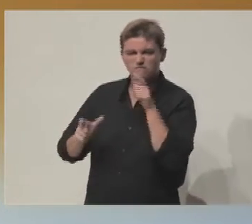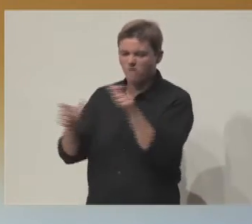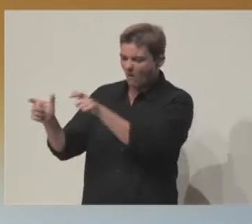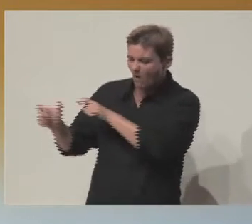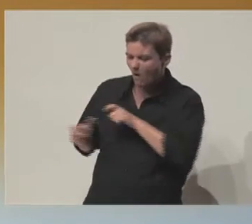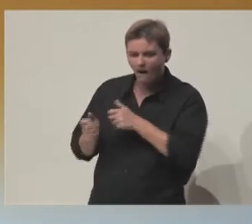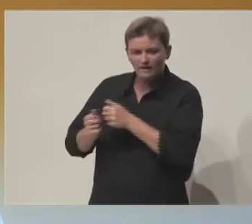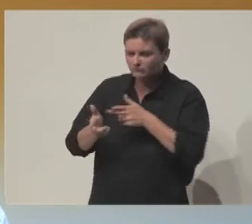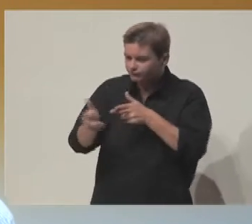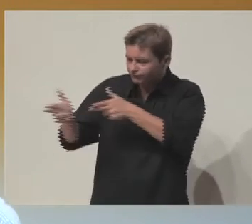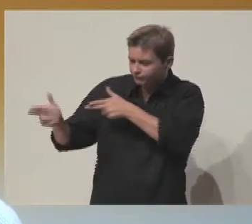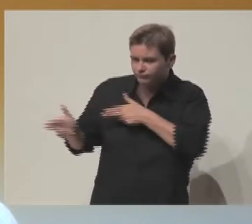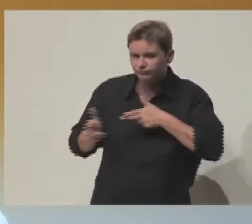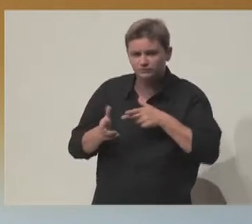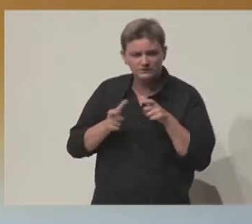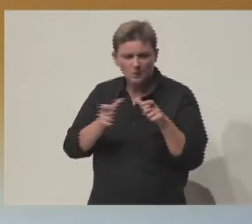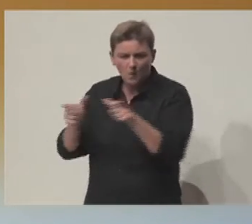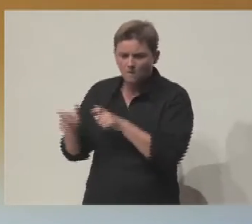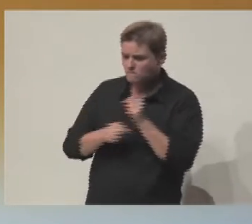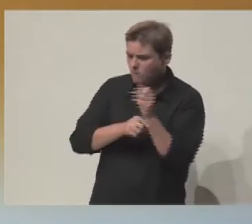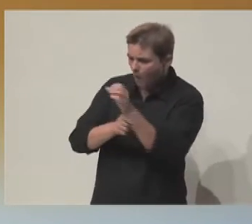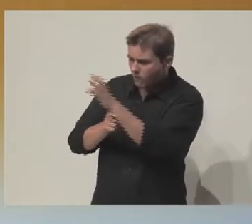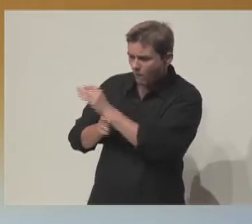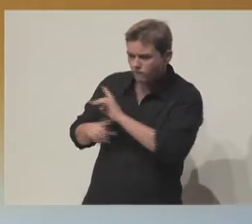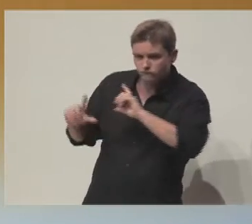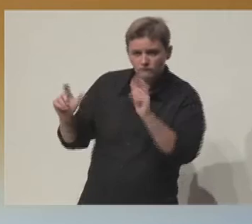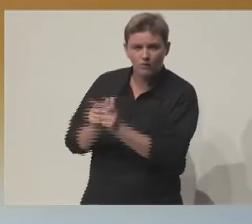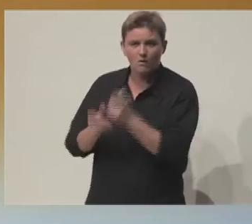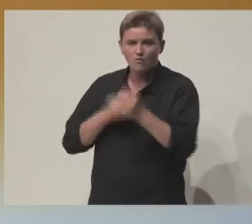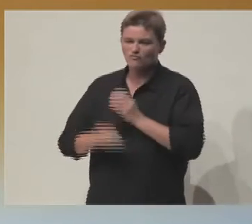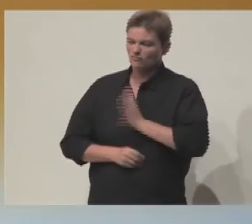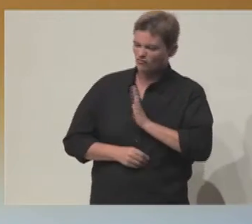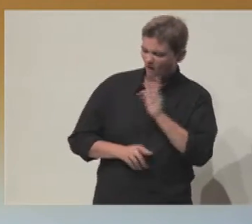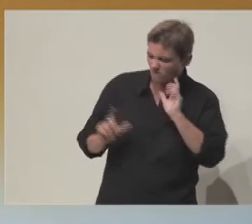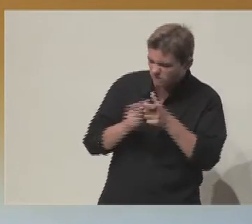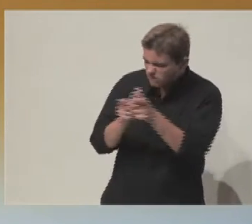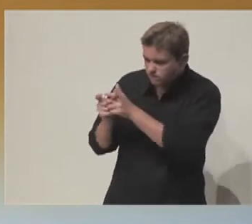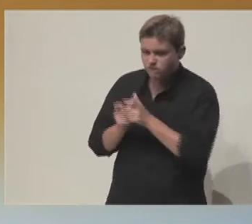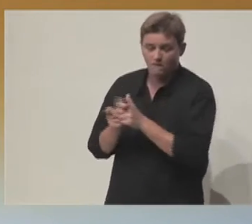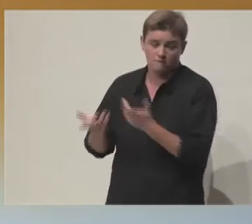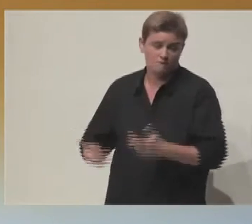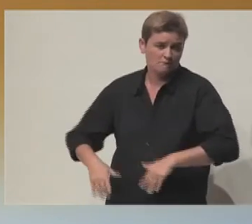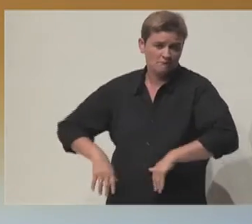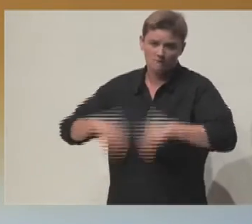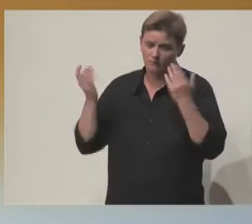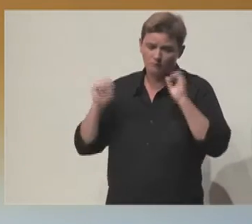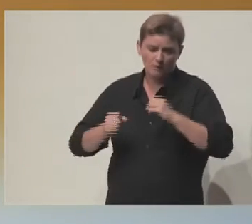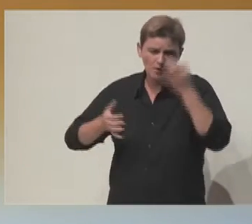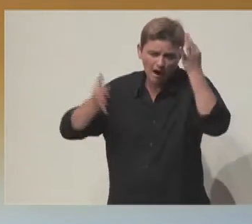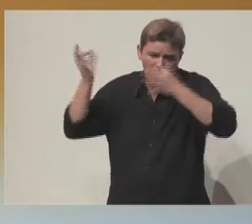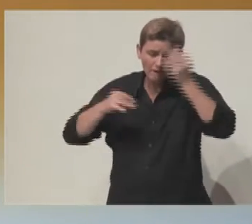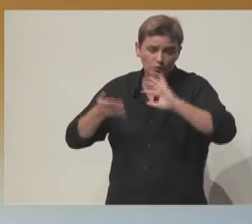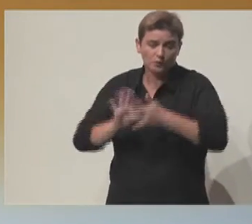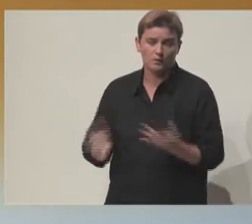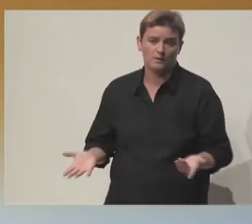canonnières mettre des radars faire circuler des chiens policiers quelles que soient les mesures que vous prendrez